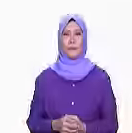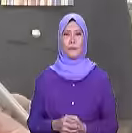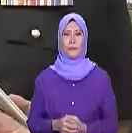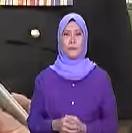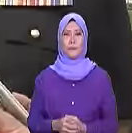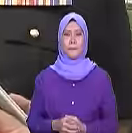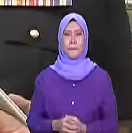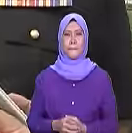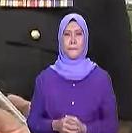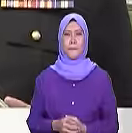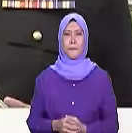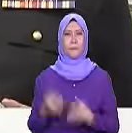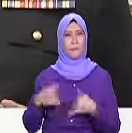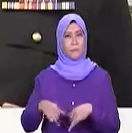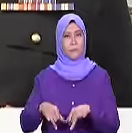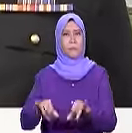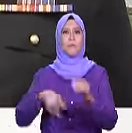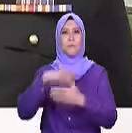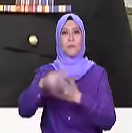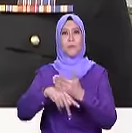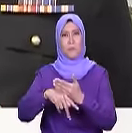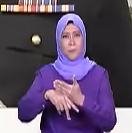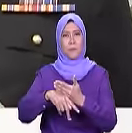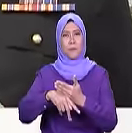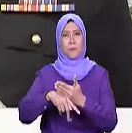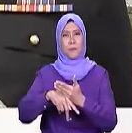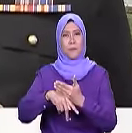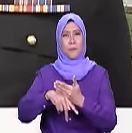Dan dia akan berterusan juga lah program ini, berterusan mana-mana yang ada apa tu